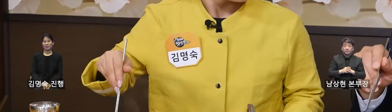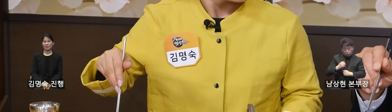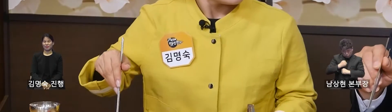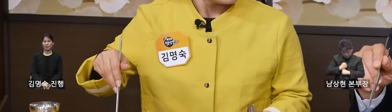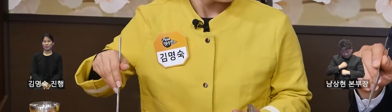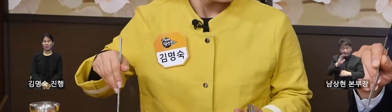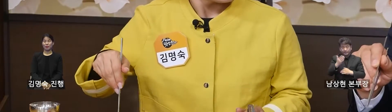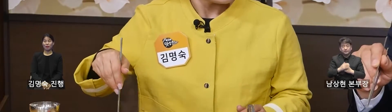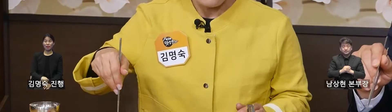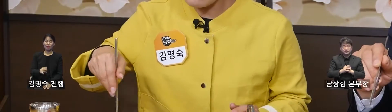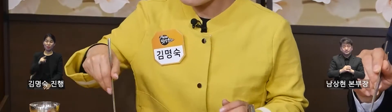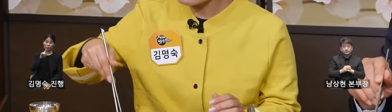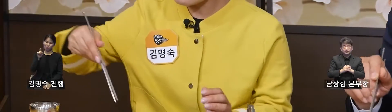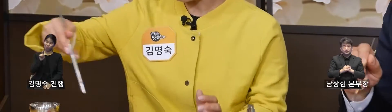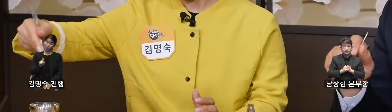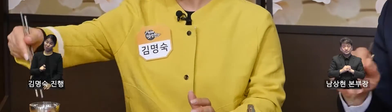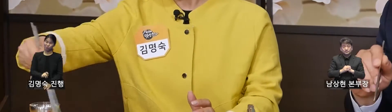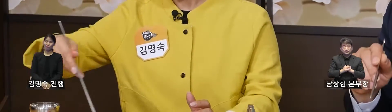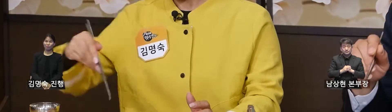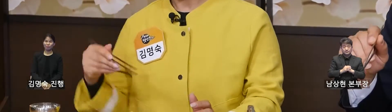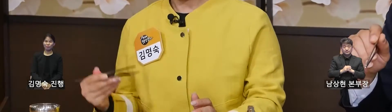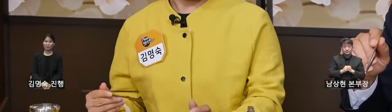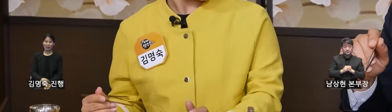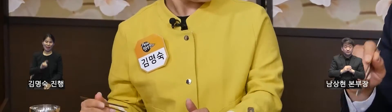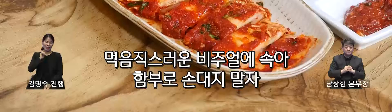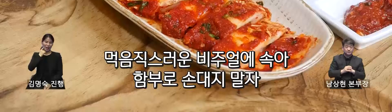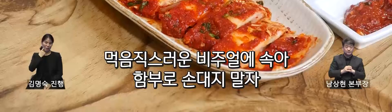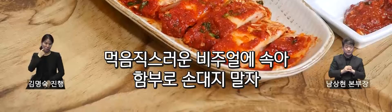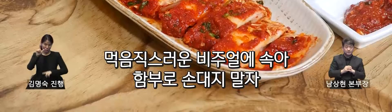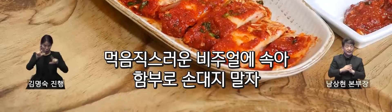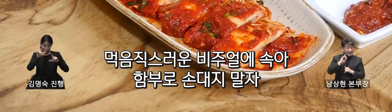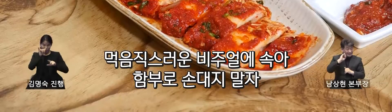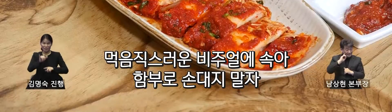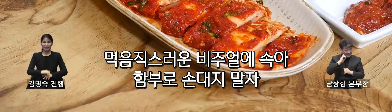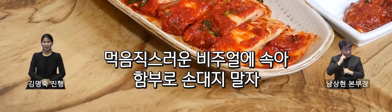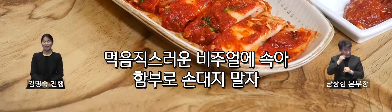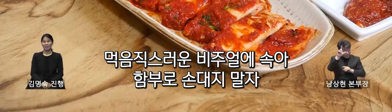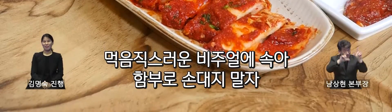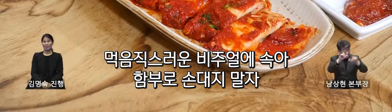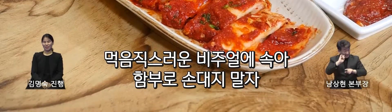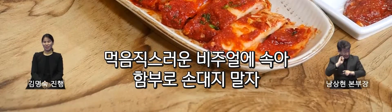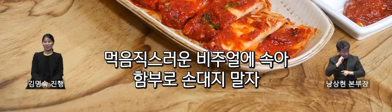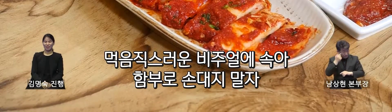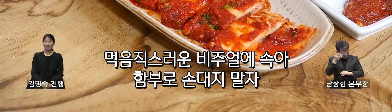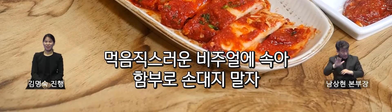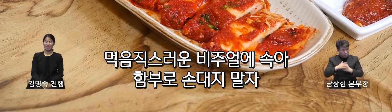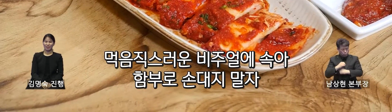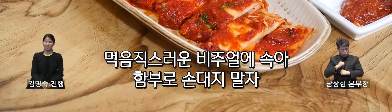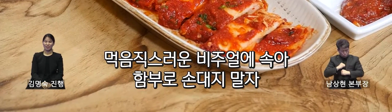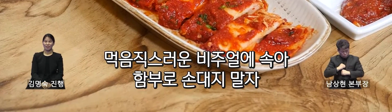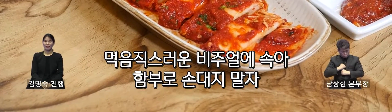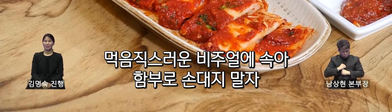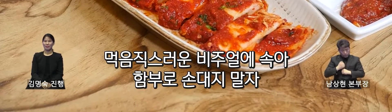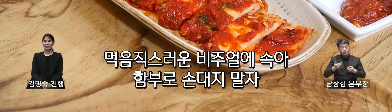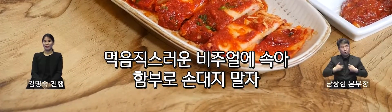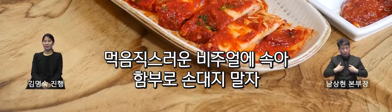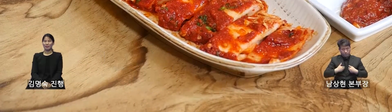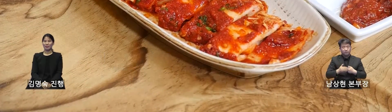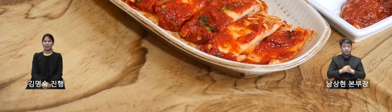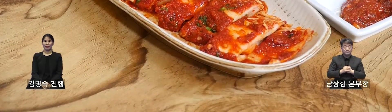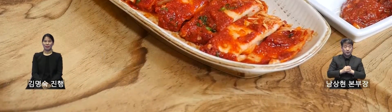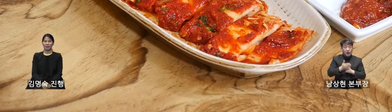조심하셔야 돼요. 네? 왜요? 여기 참 이쁘게 생겼는데. 네, 이쁘게 생겼죠. 네. 조심하셔야 되는 것도